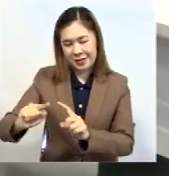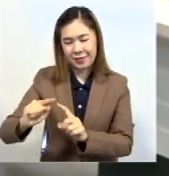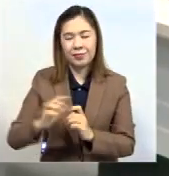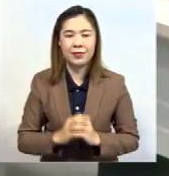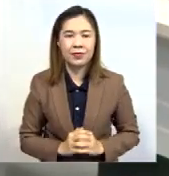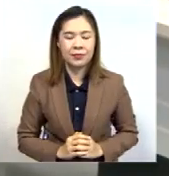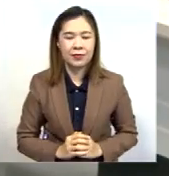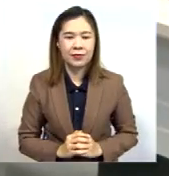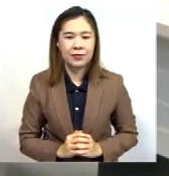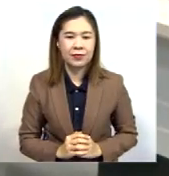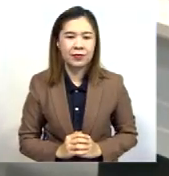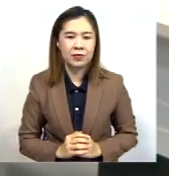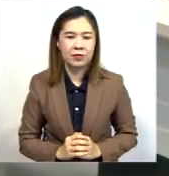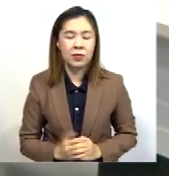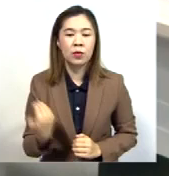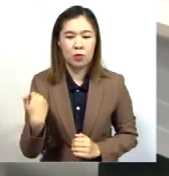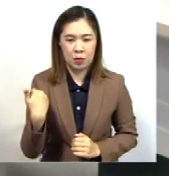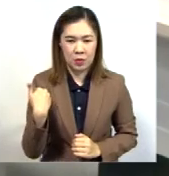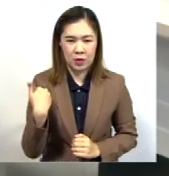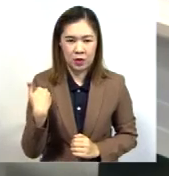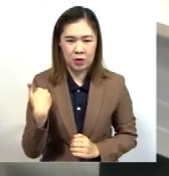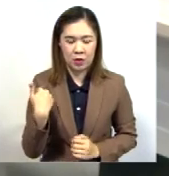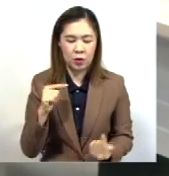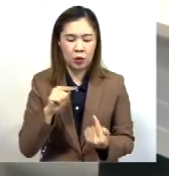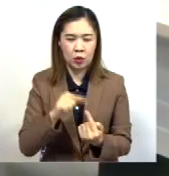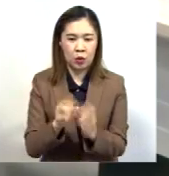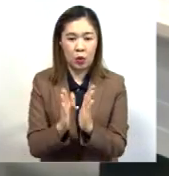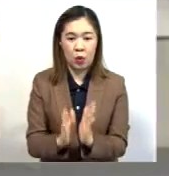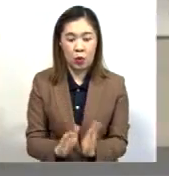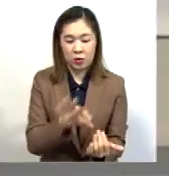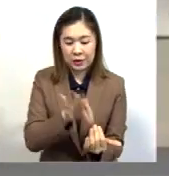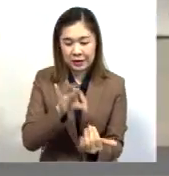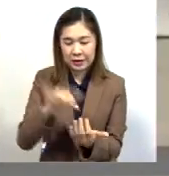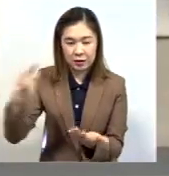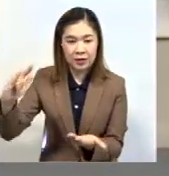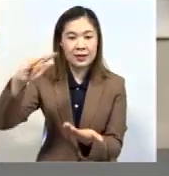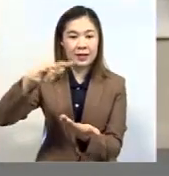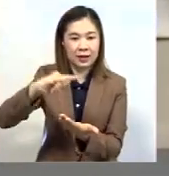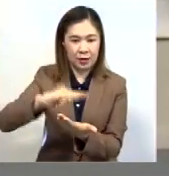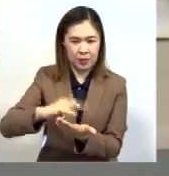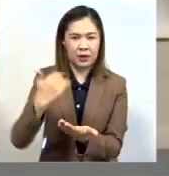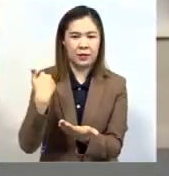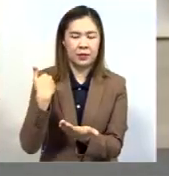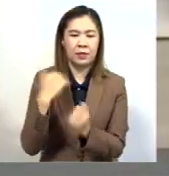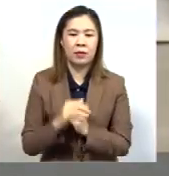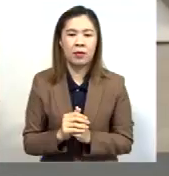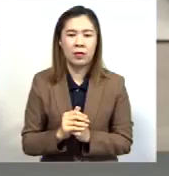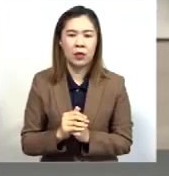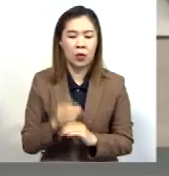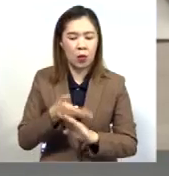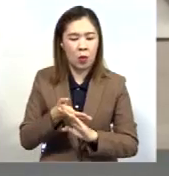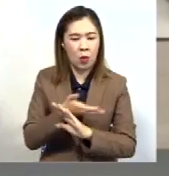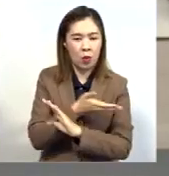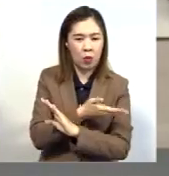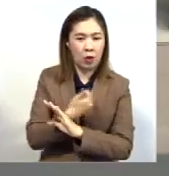องเที่ยวอีกด้วยนอกจากนี้ยังขยายเรื่องของการคัดกรองในพื้นที่สนามบินต้นทางคือมีการประสานไปตั้งแต่ต้น